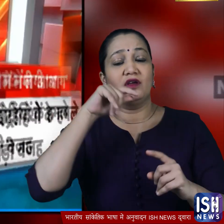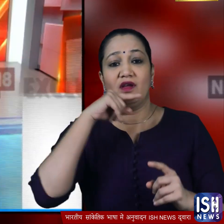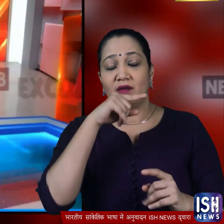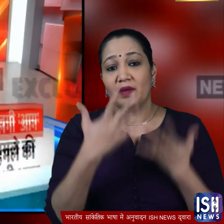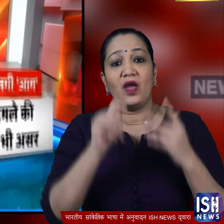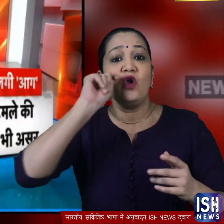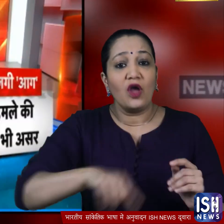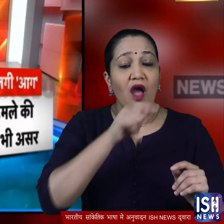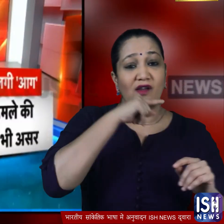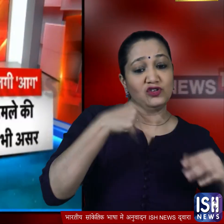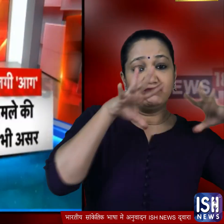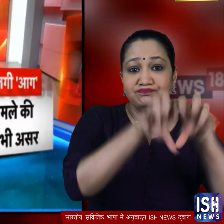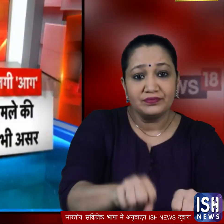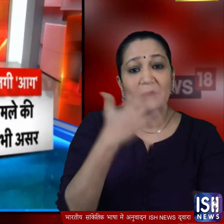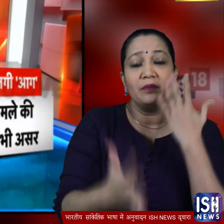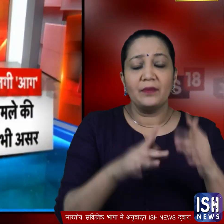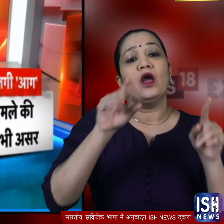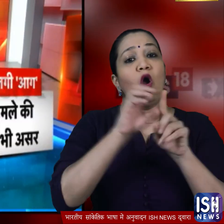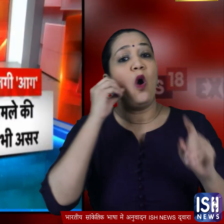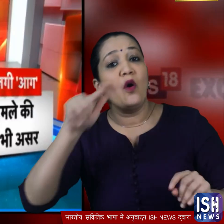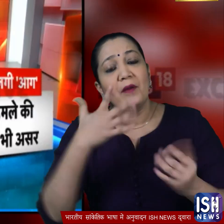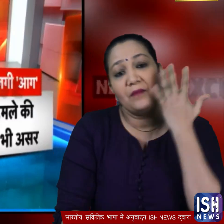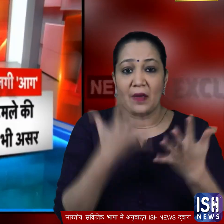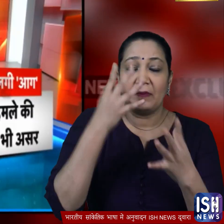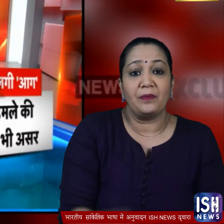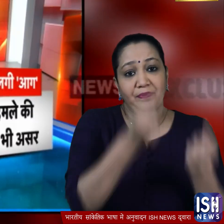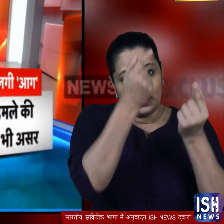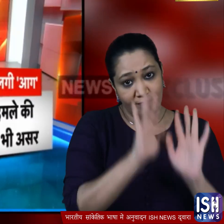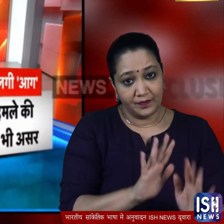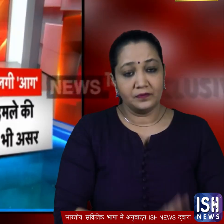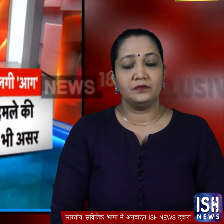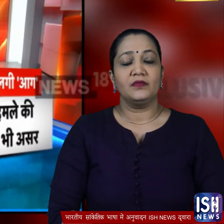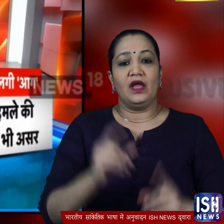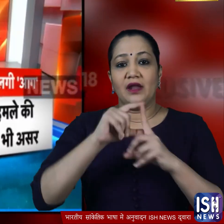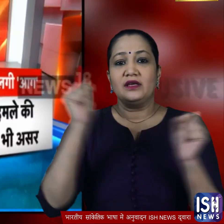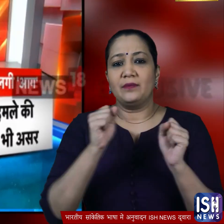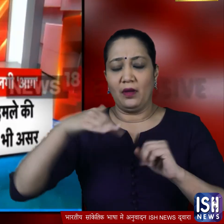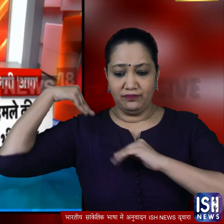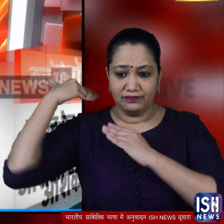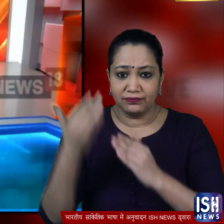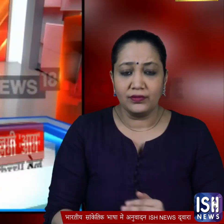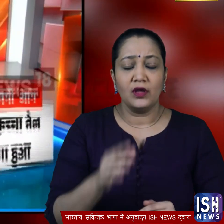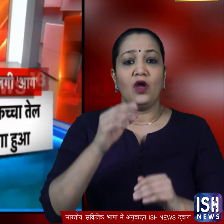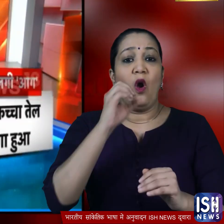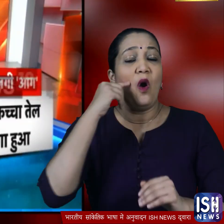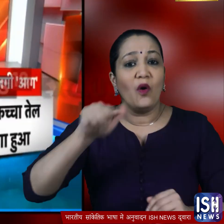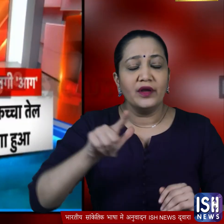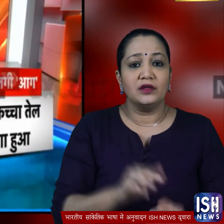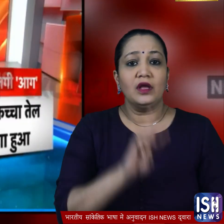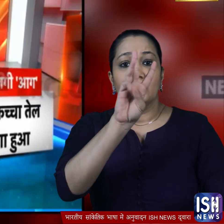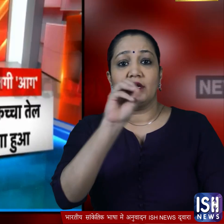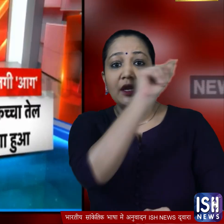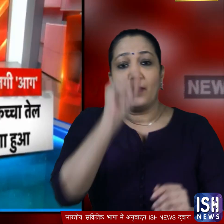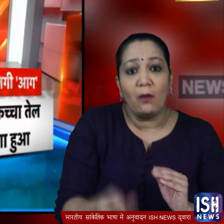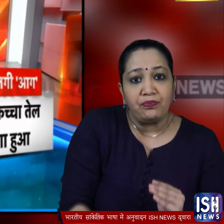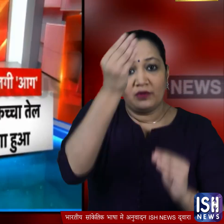अलावा यूक्रेन पर रूस के हमले की आशंका को भी कच्चे तेल की कीमतें बढ़ने की वजह माना जा रहा है। दिसंबर के बाद से अभी तक कच्चा तेल